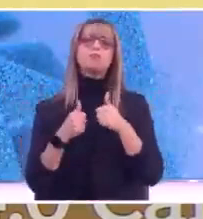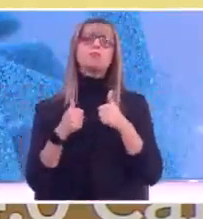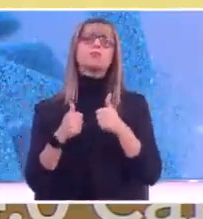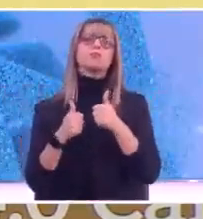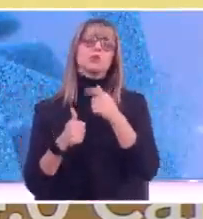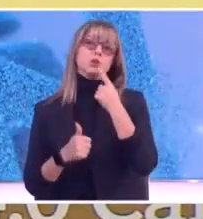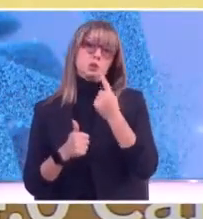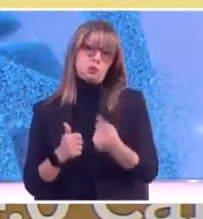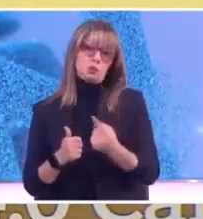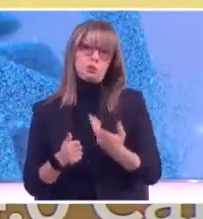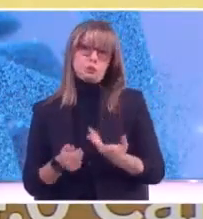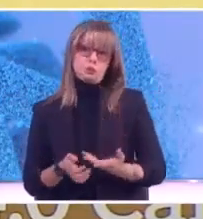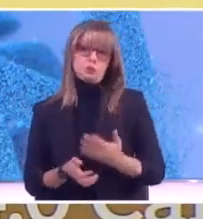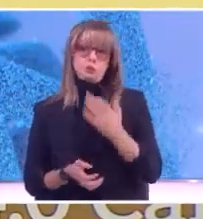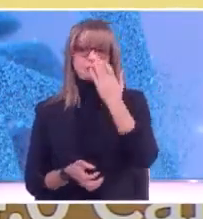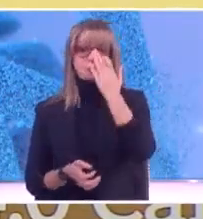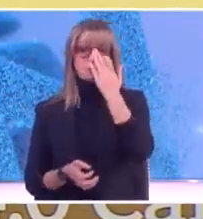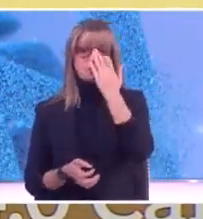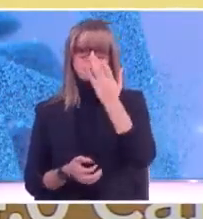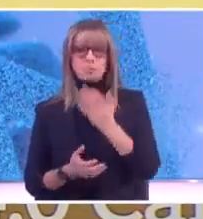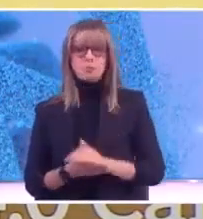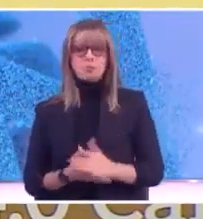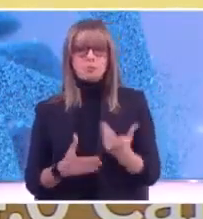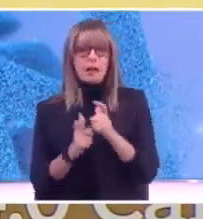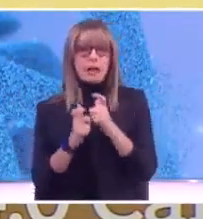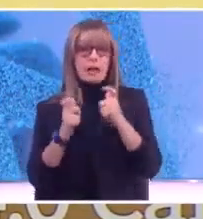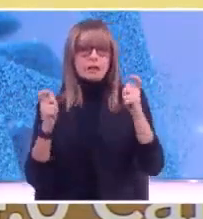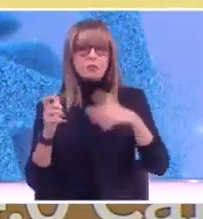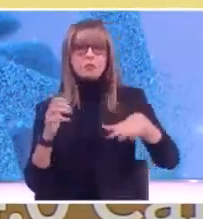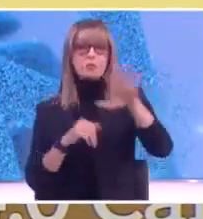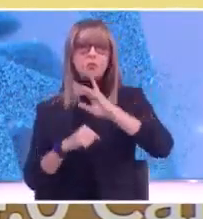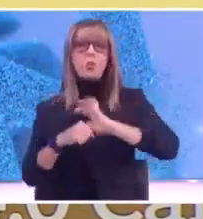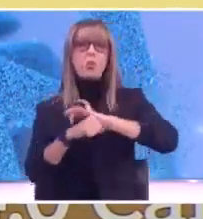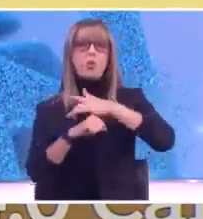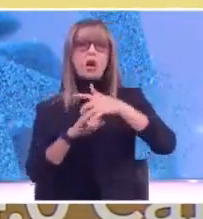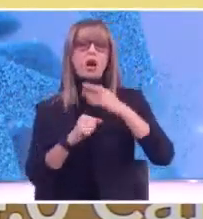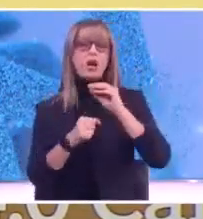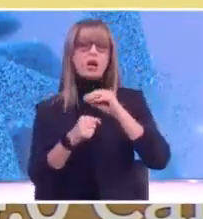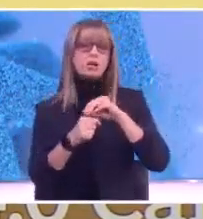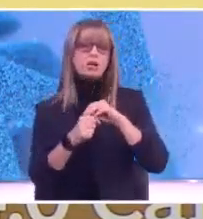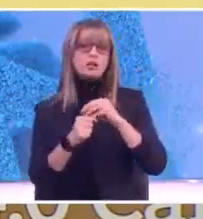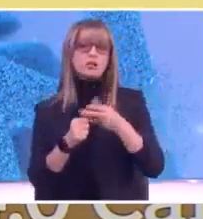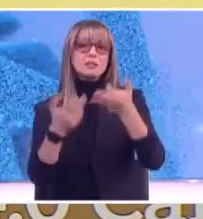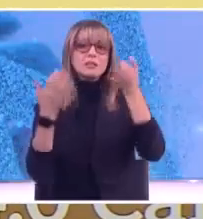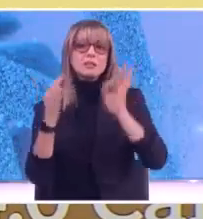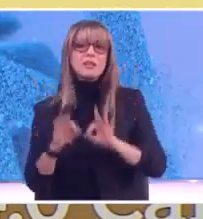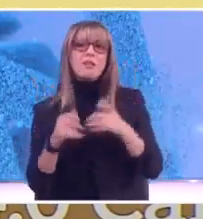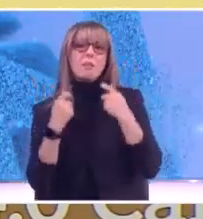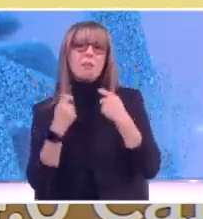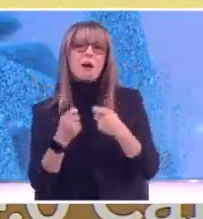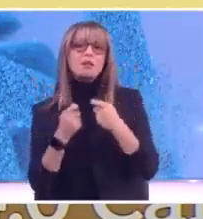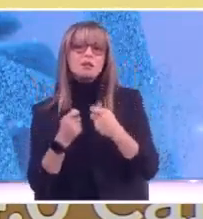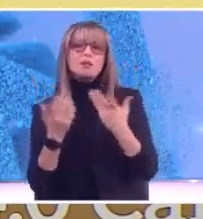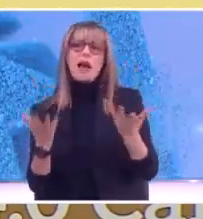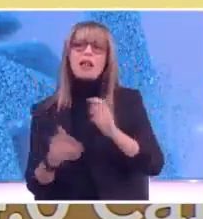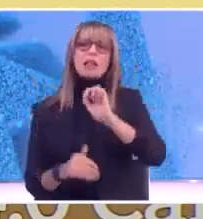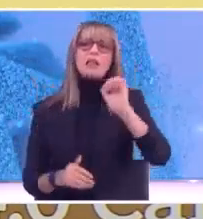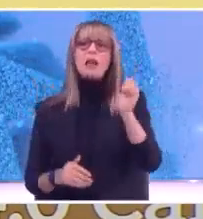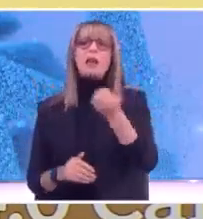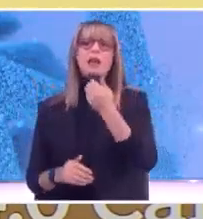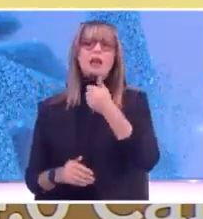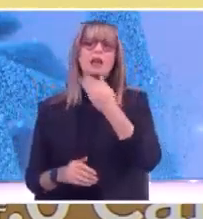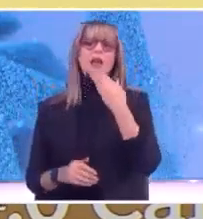olabilirim diyor. Ve gelişmiş bütün ülkeler sıfır maliyetle en değerli